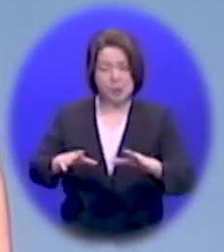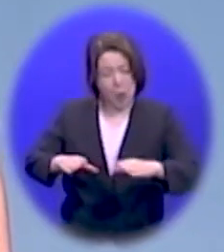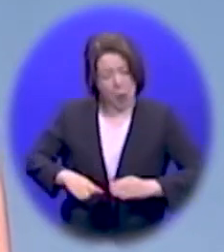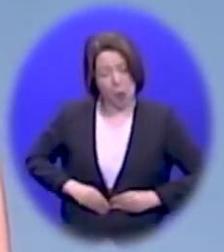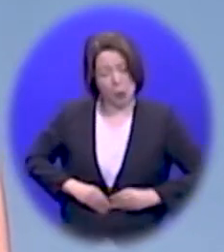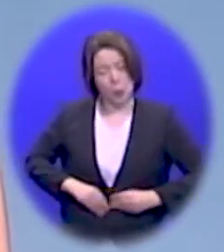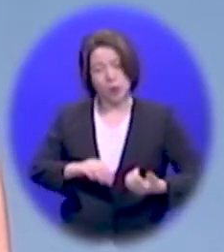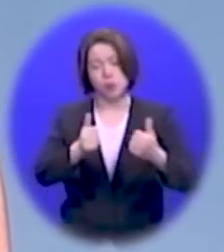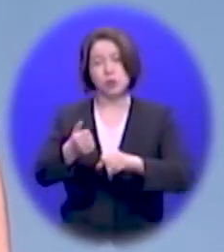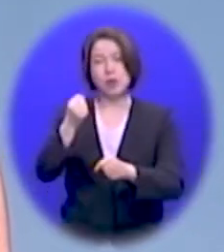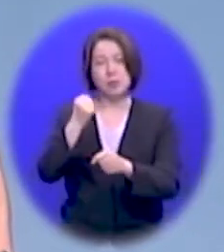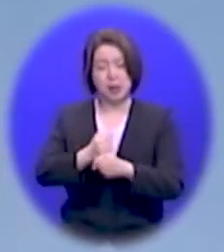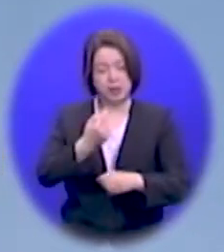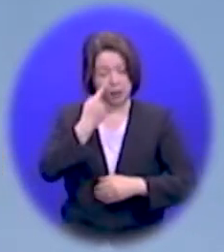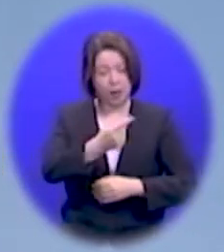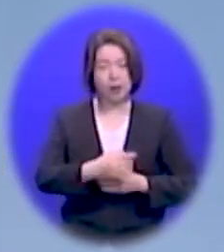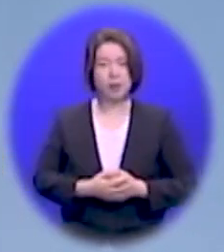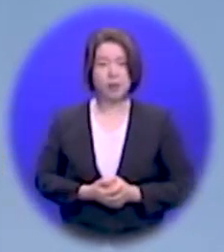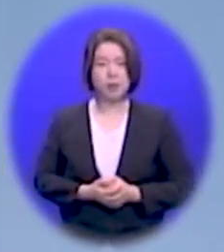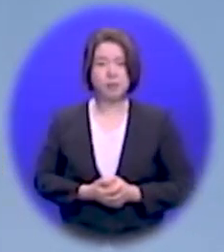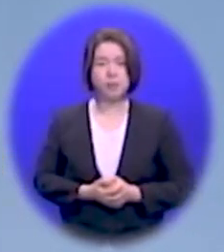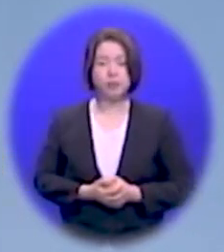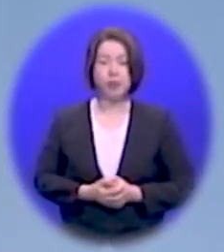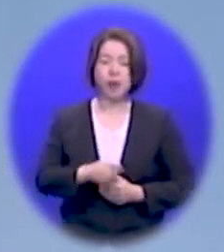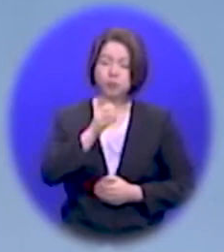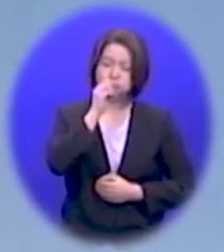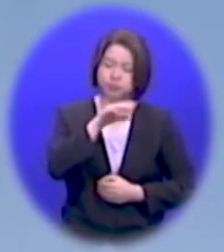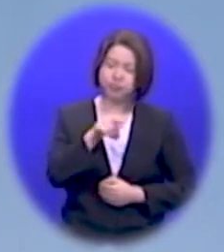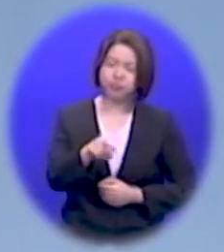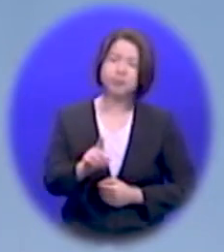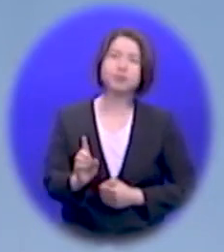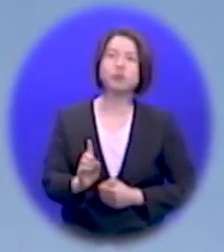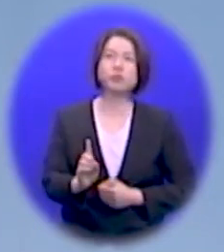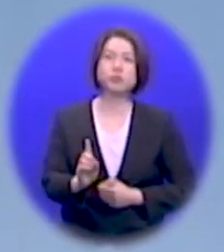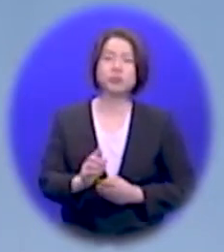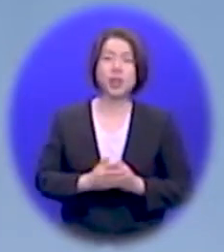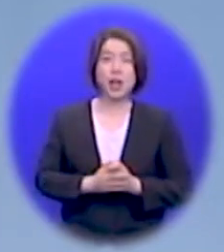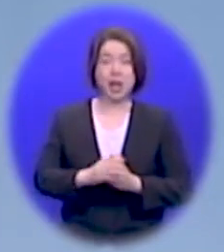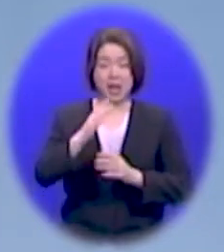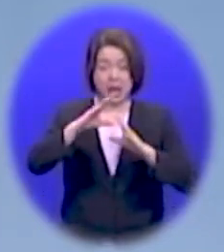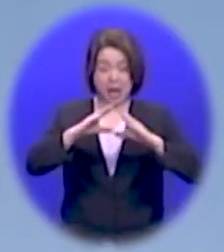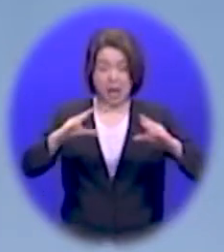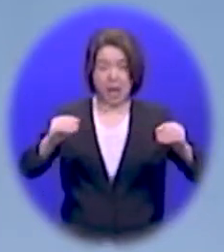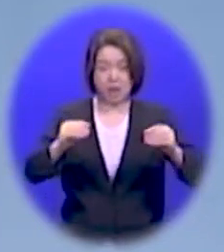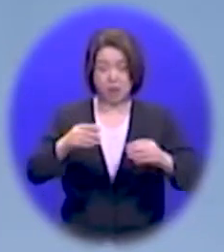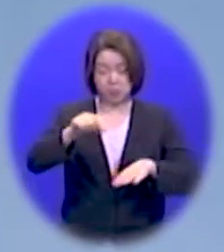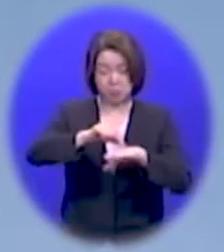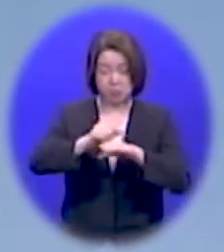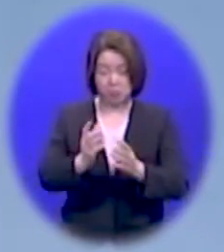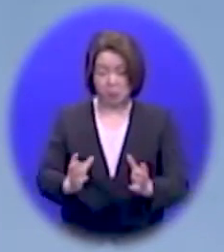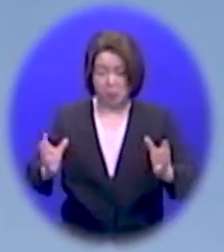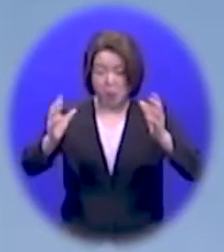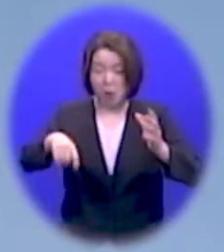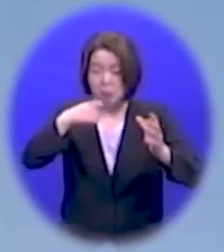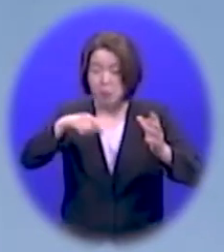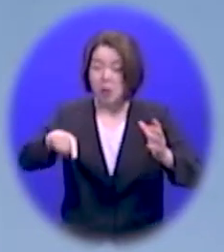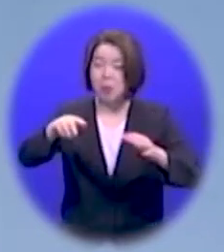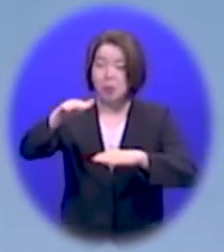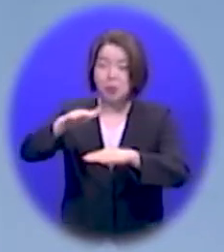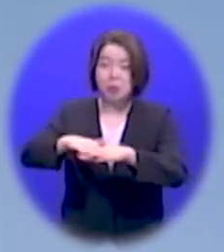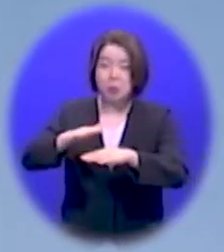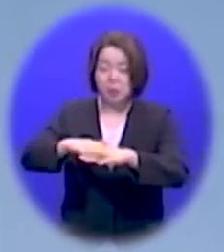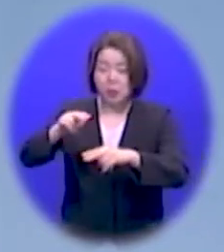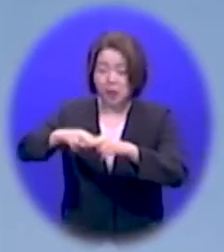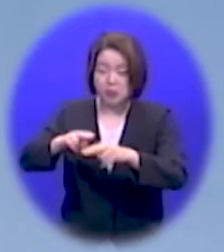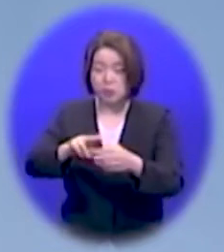하는도다 그렇게 말을 해도 이렇게 합니까 아내의 애굽의 고기 가마 곁에 서 고기 먹다가 그냥 거기서 차라리 죽었으면